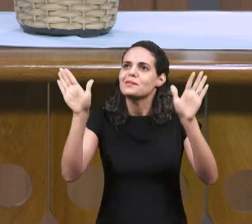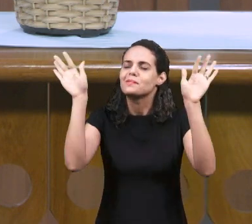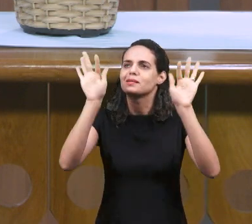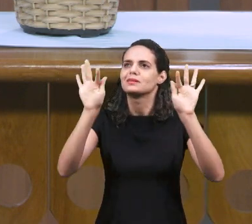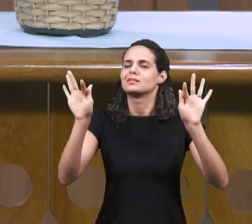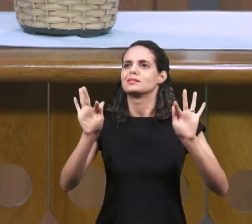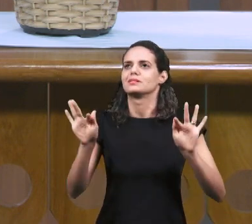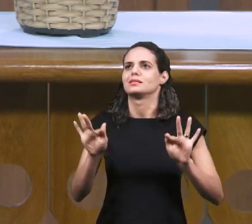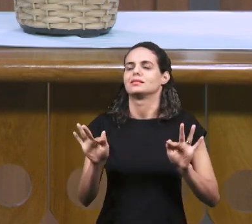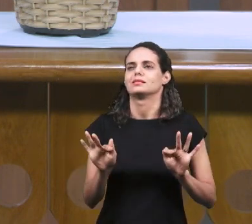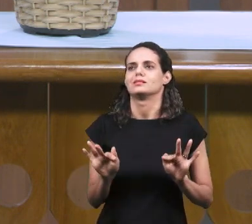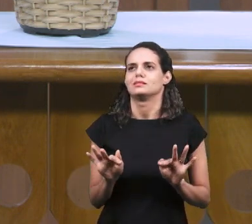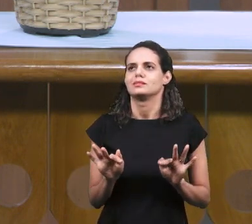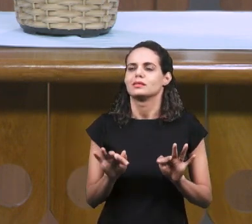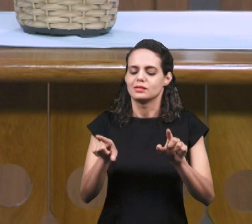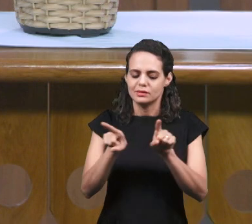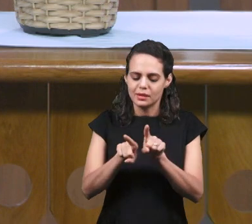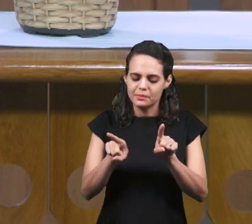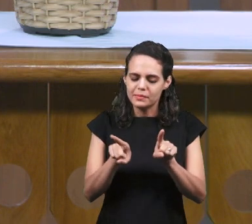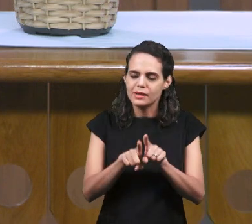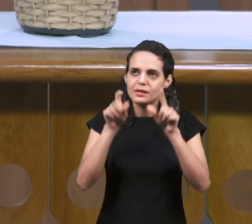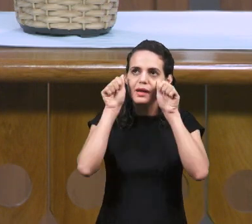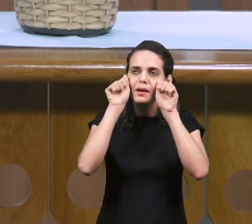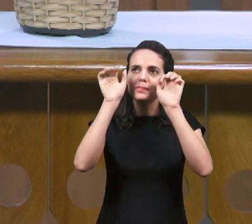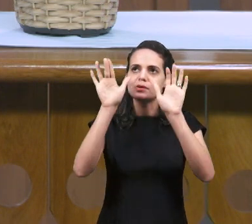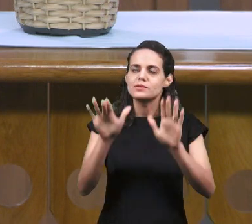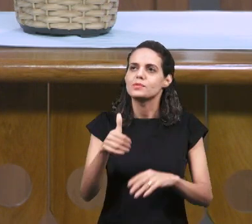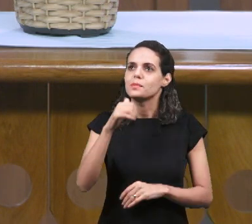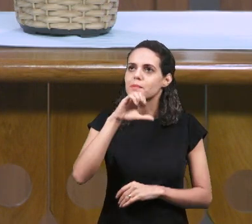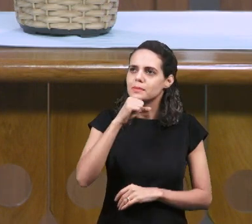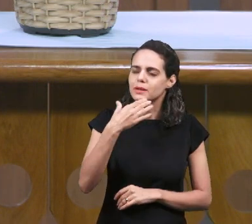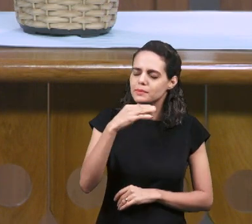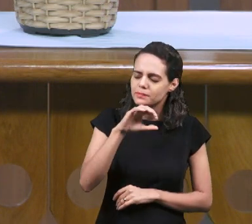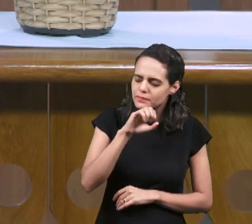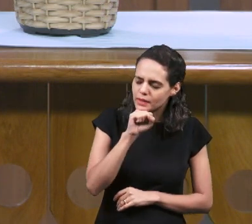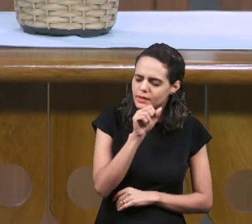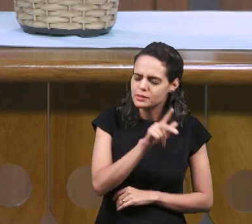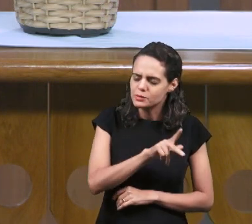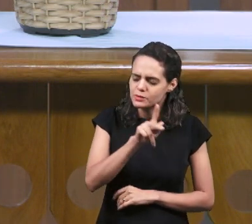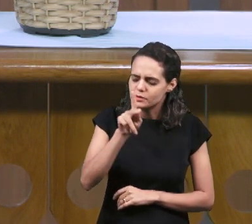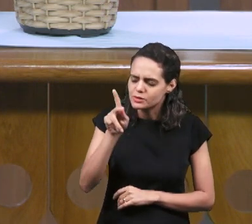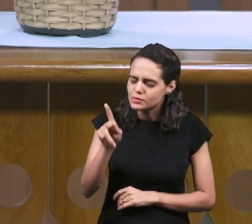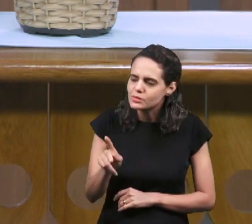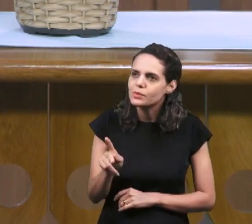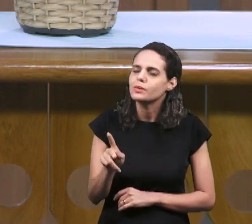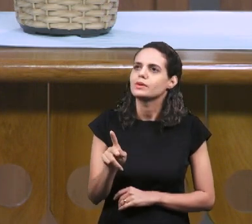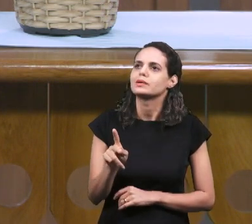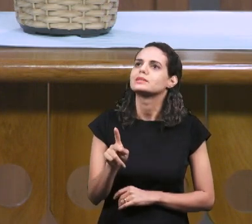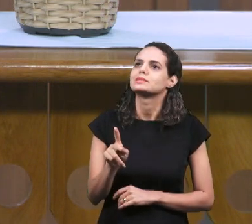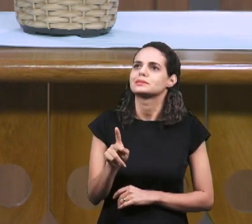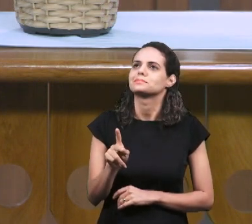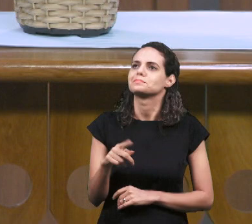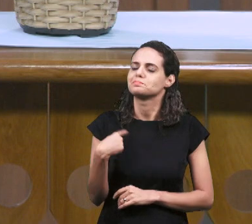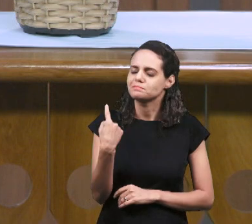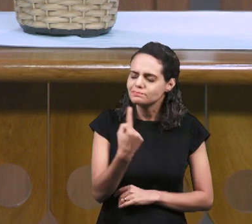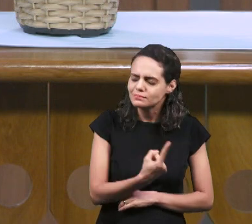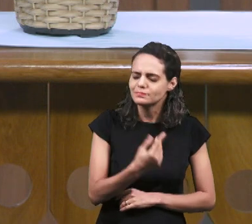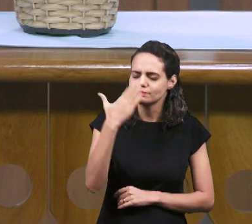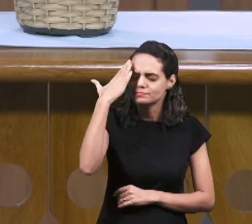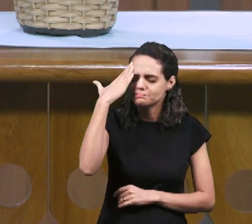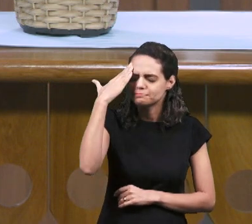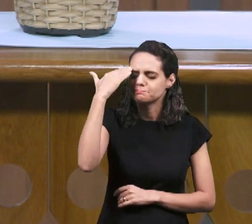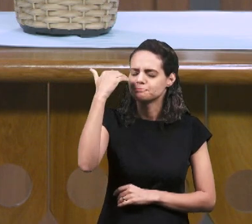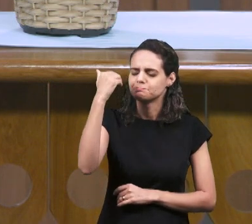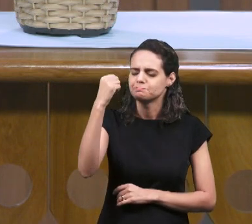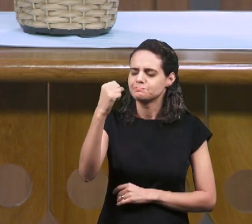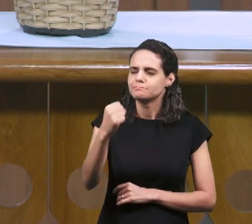nom. Bénis, Seigneur, aussi les parents, les professeurs, qui nous soyons toujours remplis de ta sagesse, de l'action